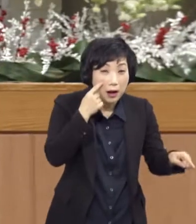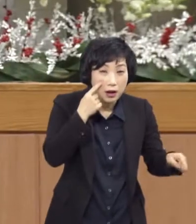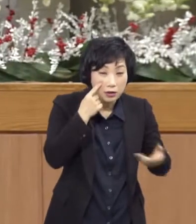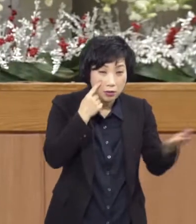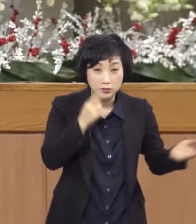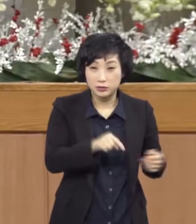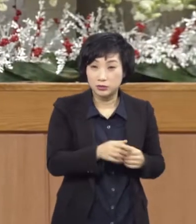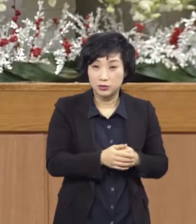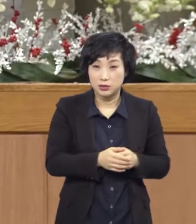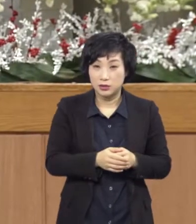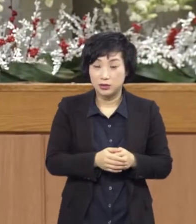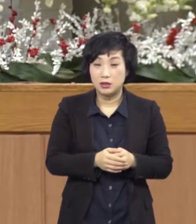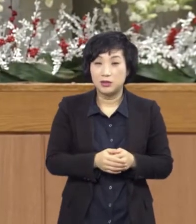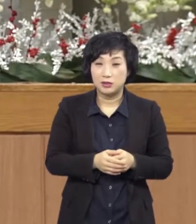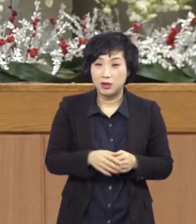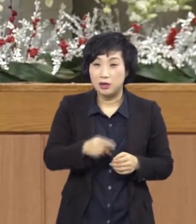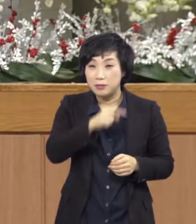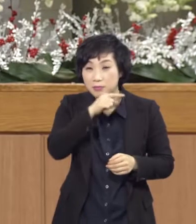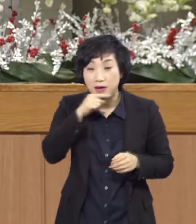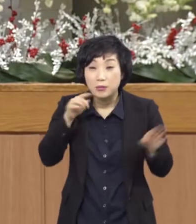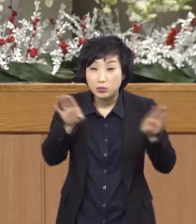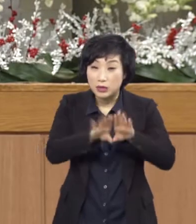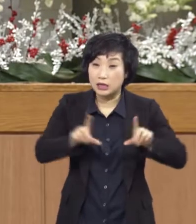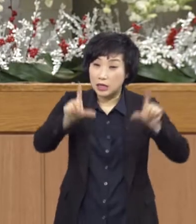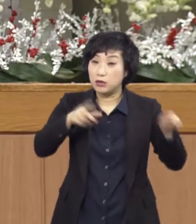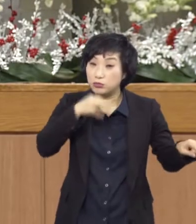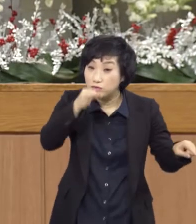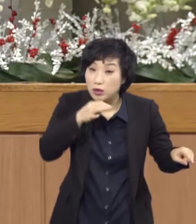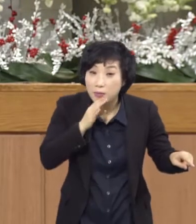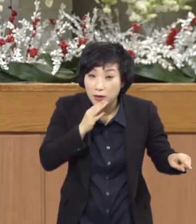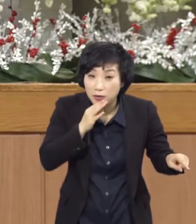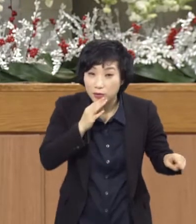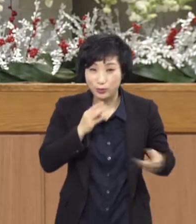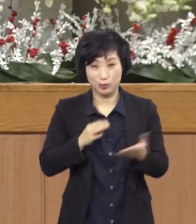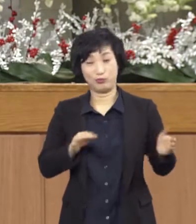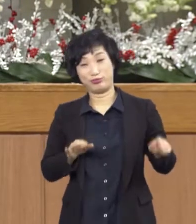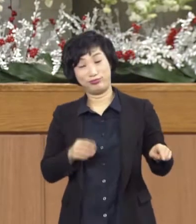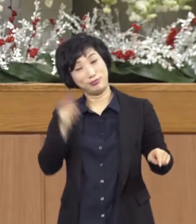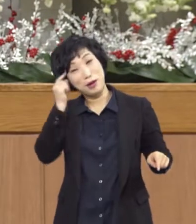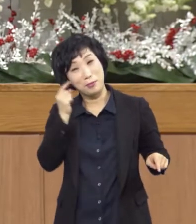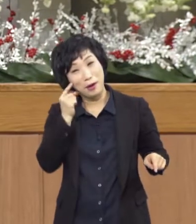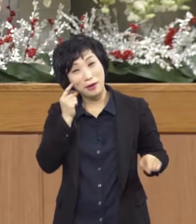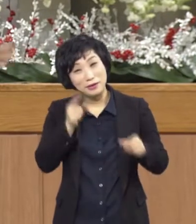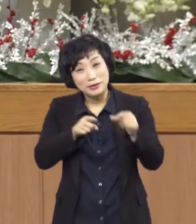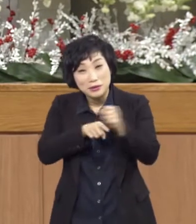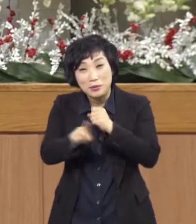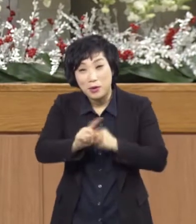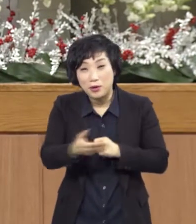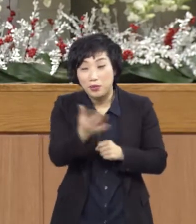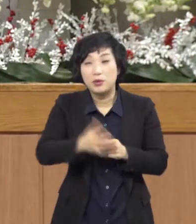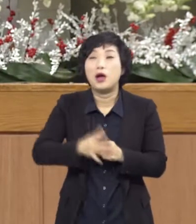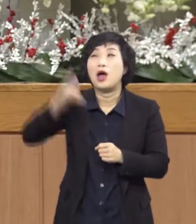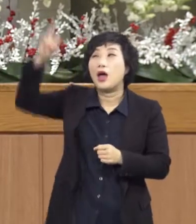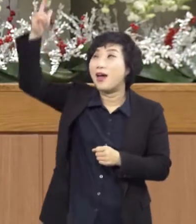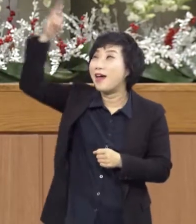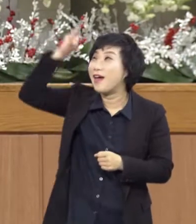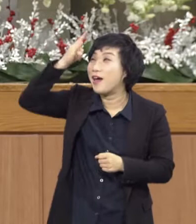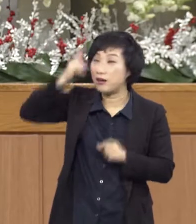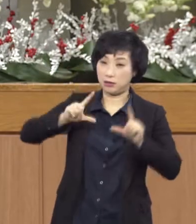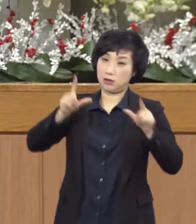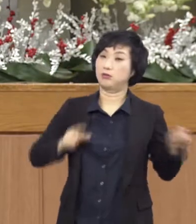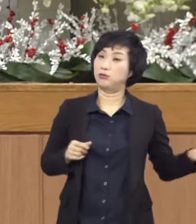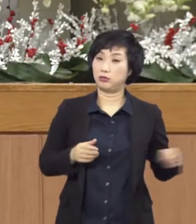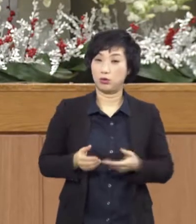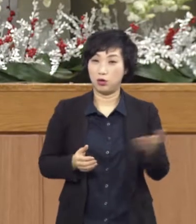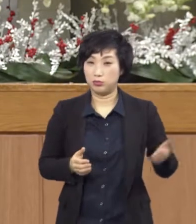세상 사람들은 일요일날이라고 하지요. 일요일은 햇볕 쐬는 날이요. 이게 햇볕이 창창 쐬는 날. 자, 세상